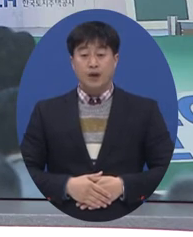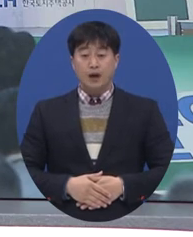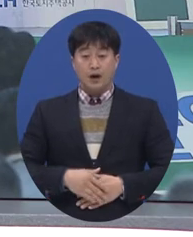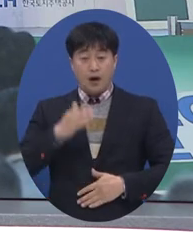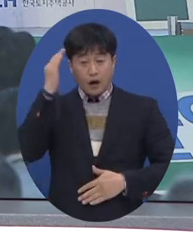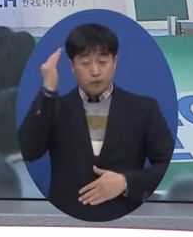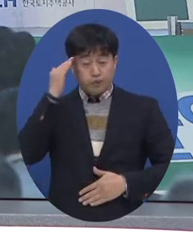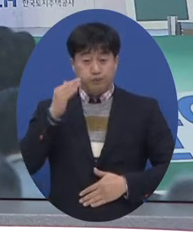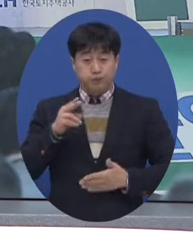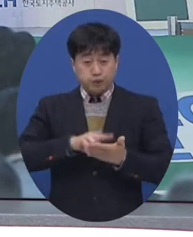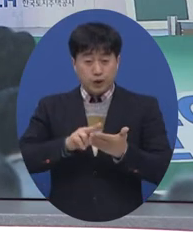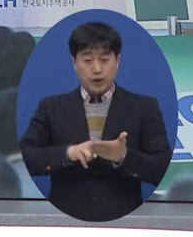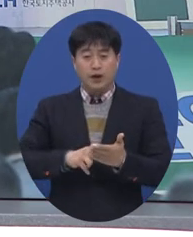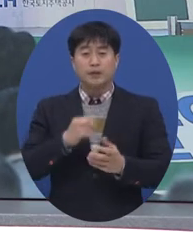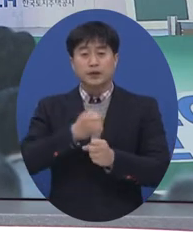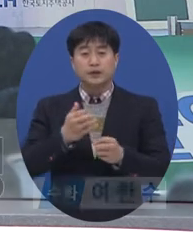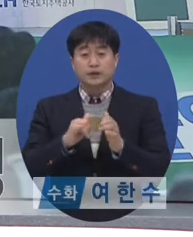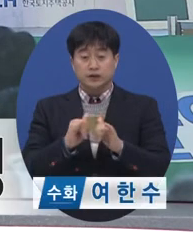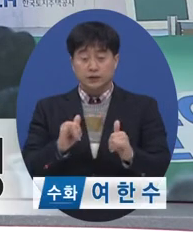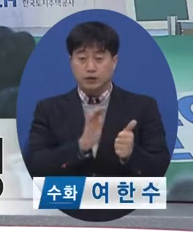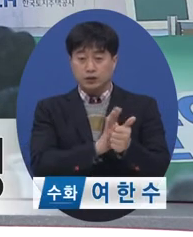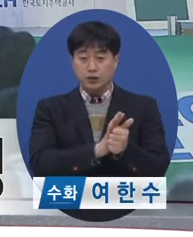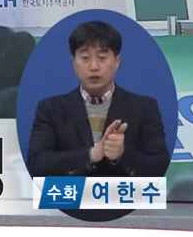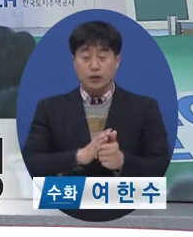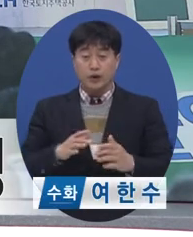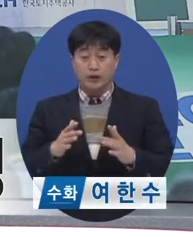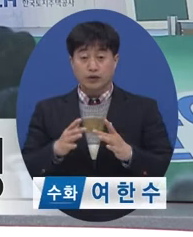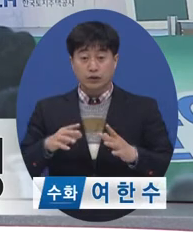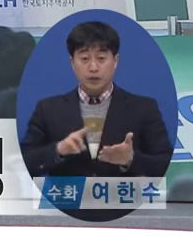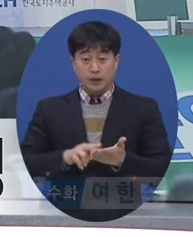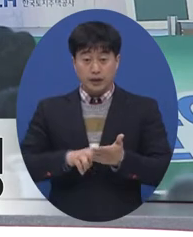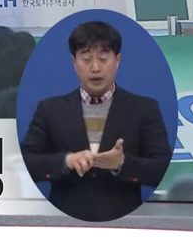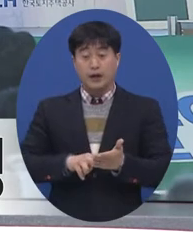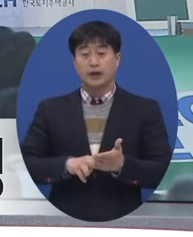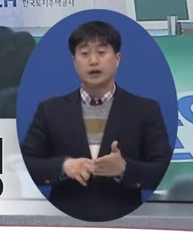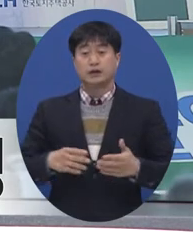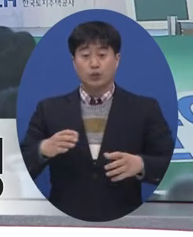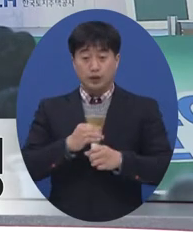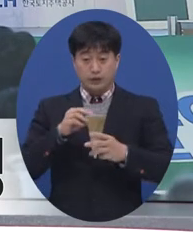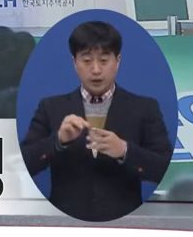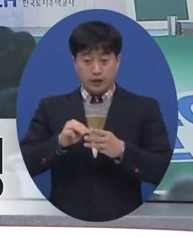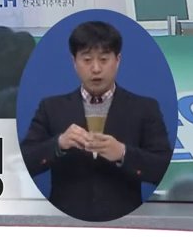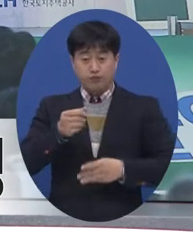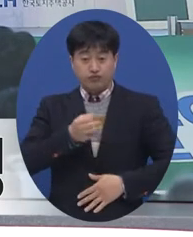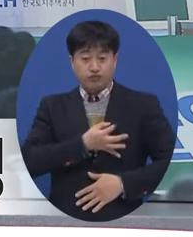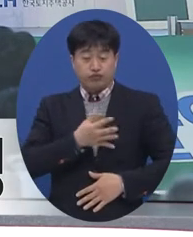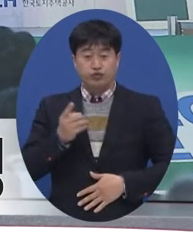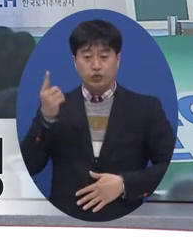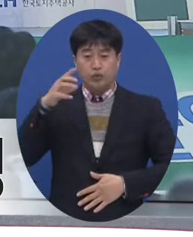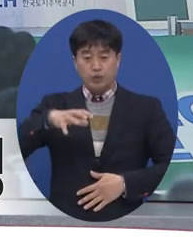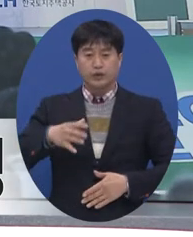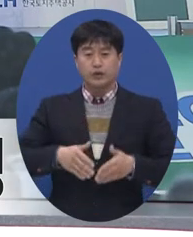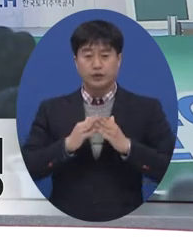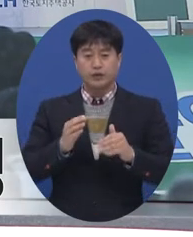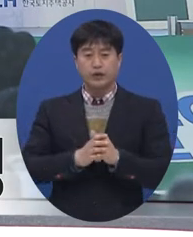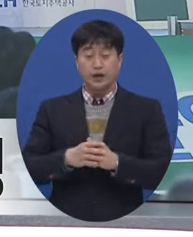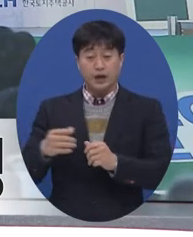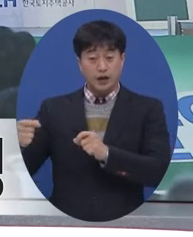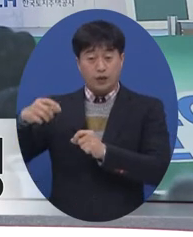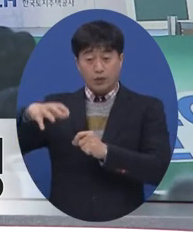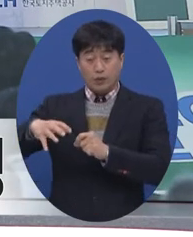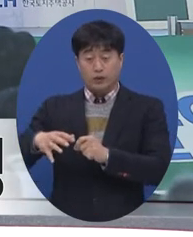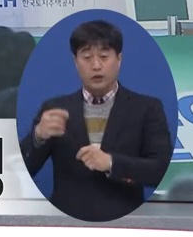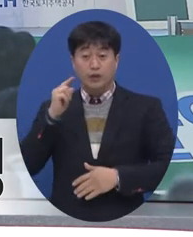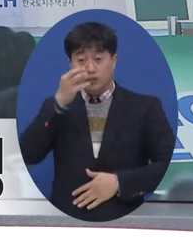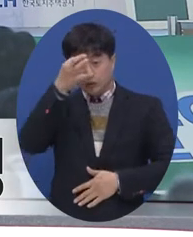국내 만화 작가들을 지원할 웹툰 융합센터가 부천 영상문화산업단지에 만들어집니다. 인근의 예술인을 위한 임대주택이 함께